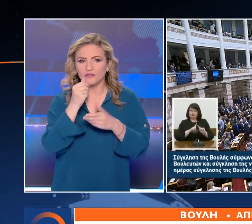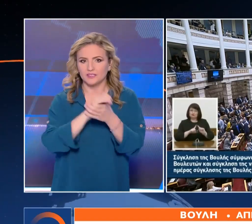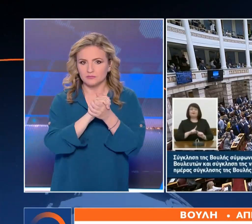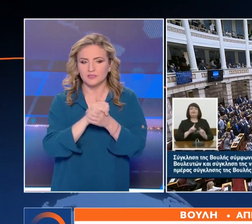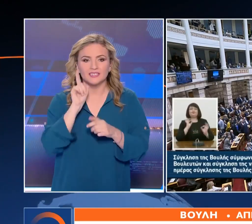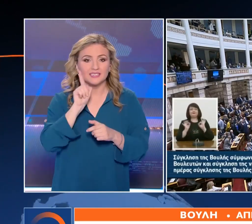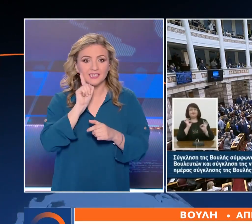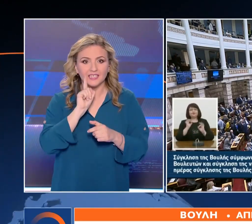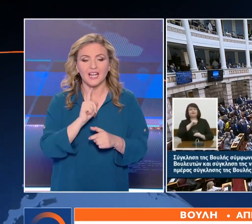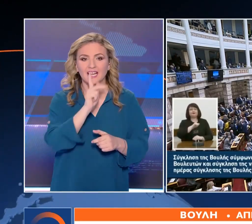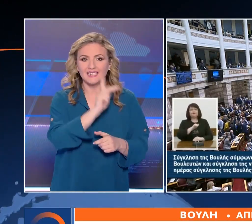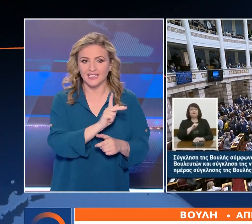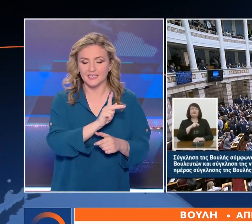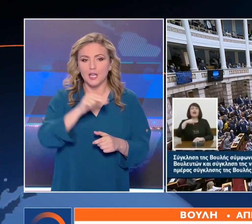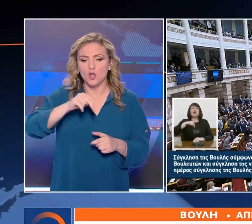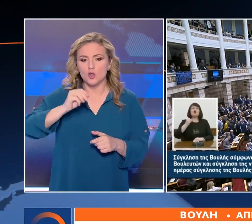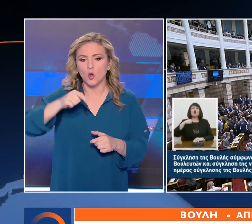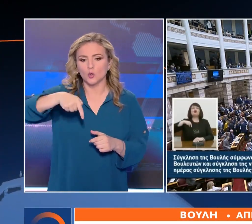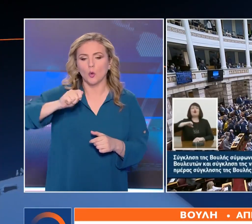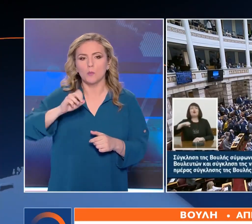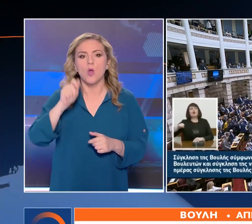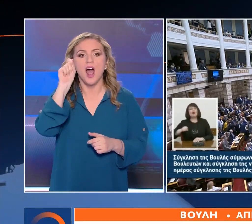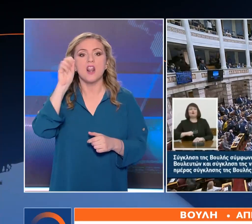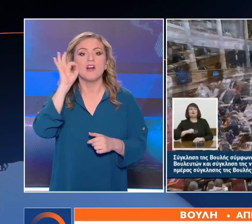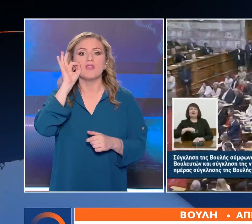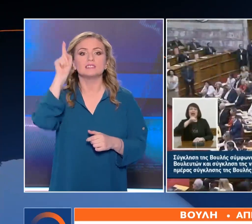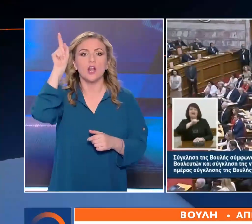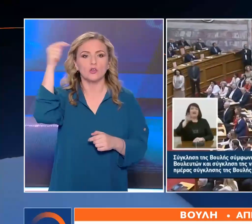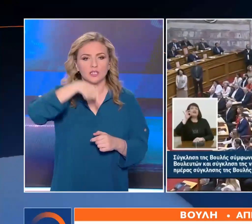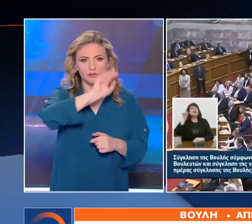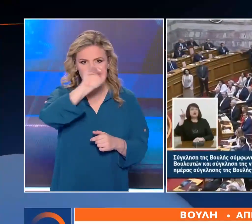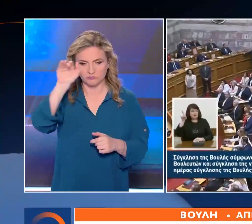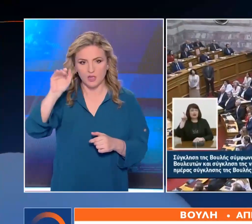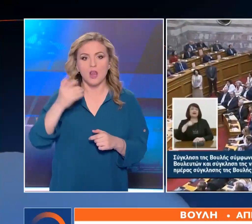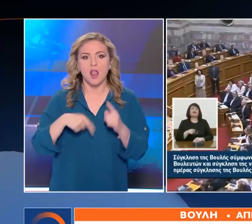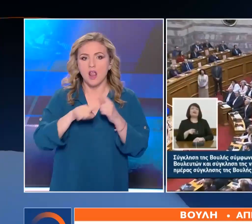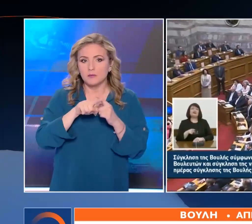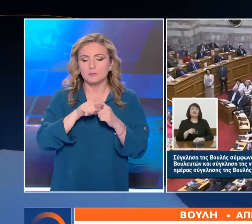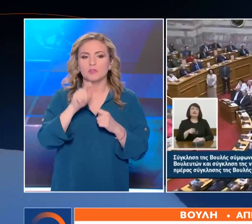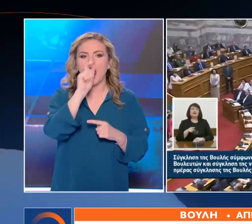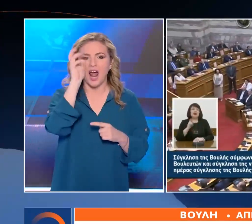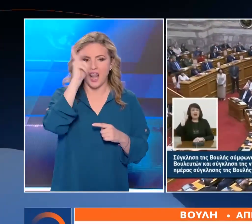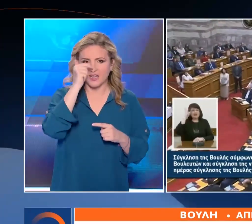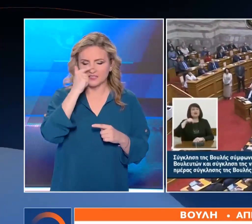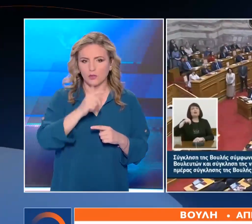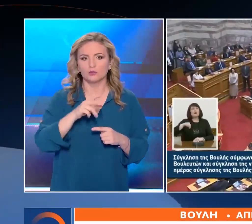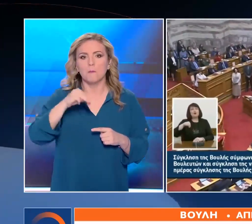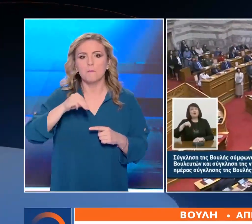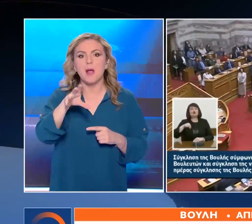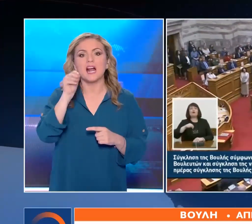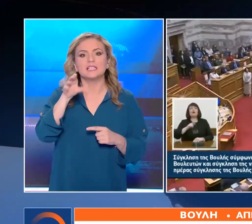κυρία Εκατερίνη Νοτοπούλου Α Θεσσαλονίκης και ο κύριος Αλέξανδρος Μεϊκόπουλος